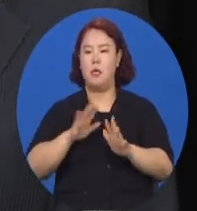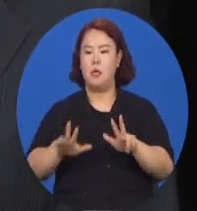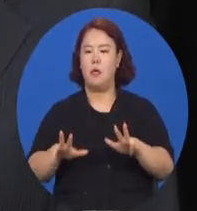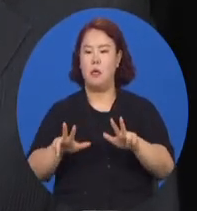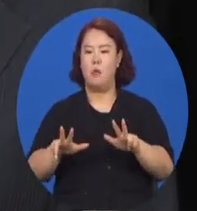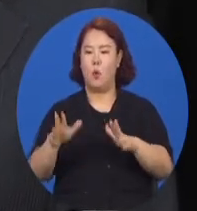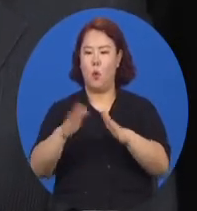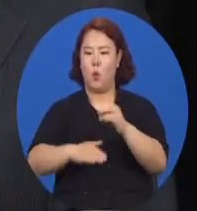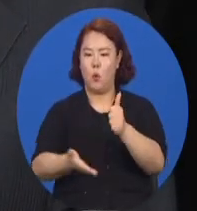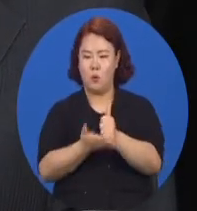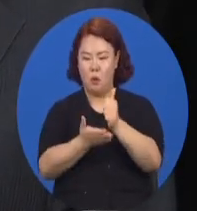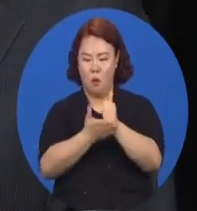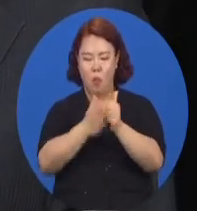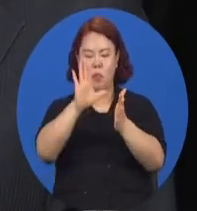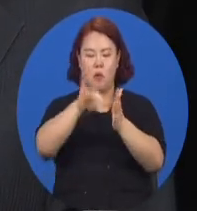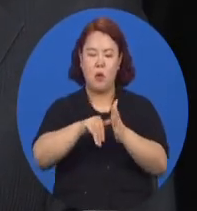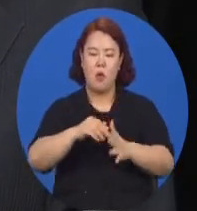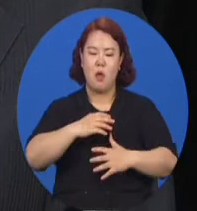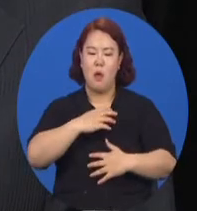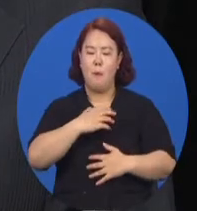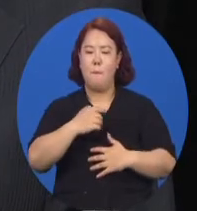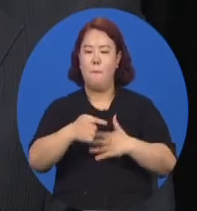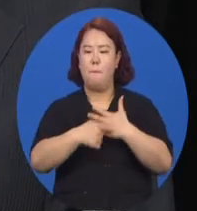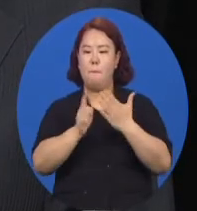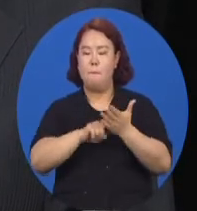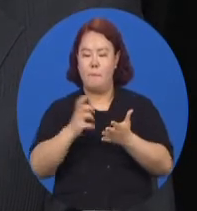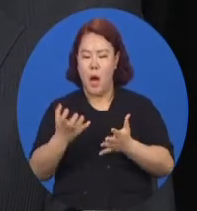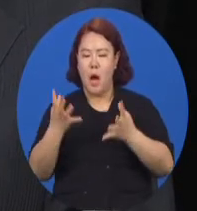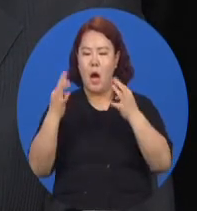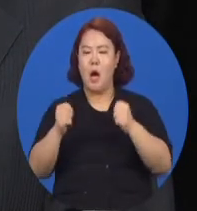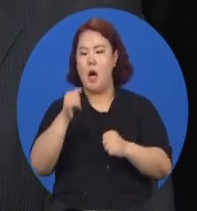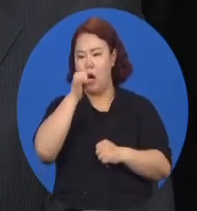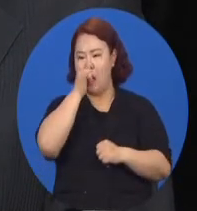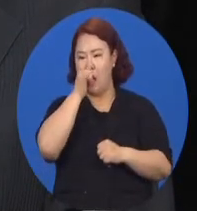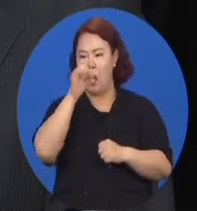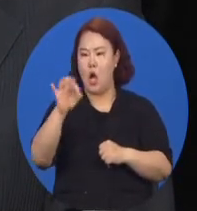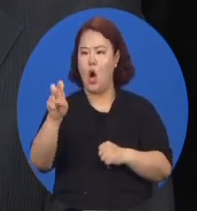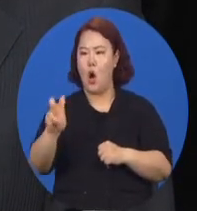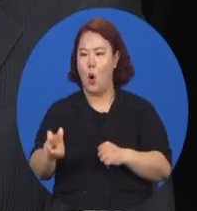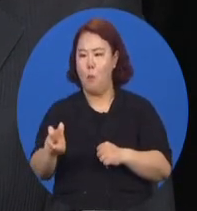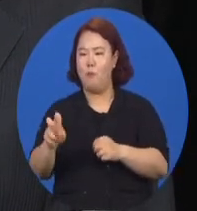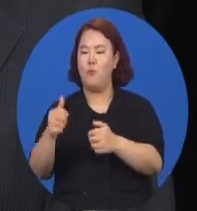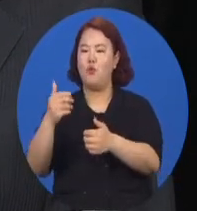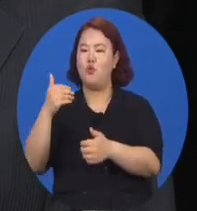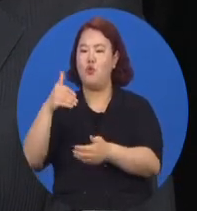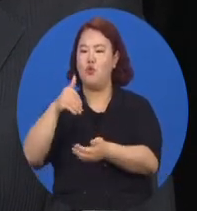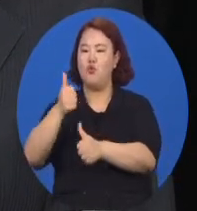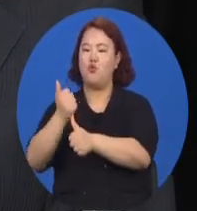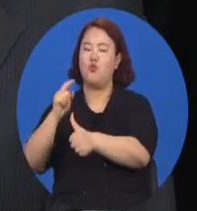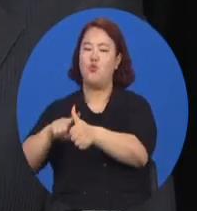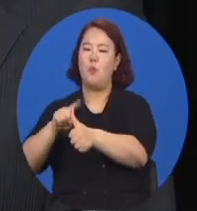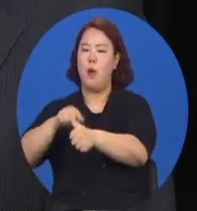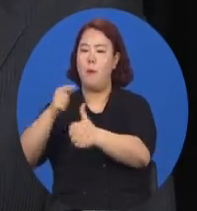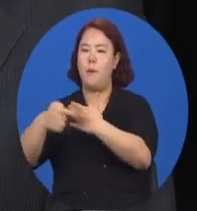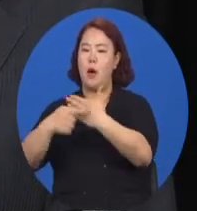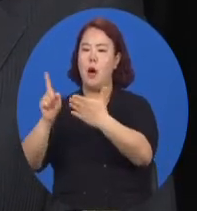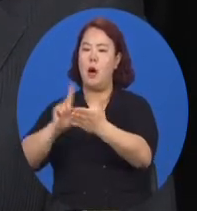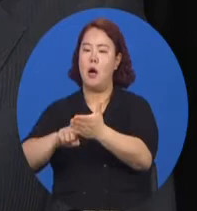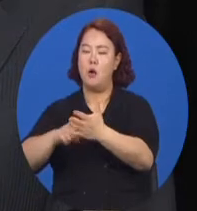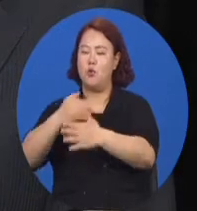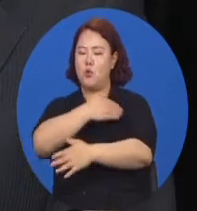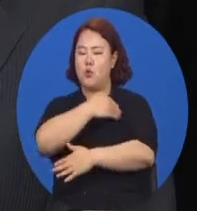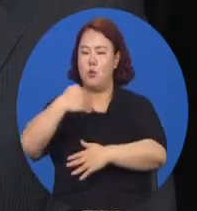과정에서 가슴앓이 소갈이 꽤 많이 했습니다. 그래서 엄재창 후보님께서 가진 그런 심정을 충분히 이해를 합니다. 그러면